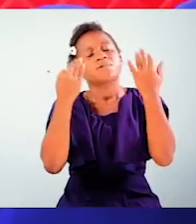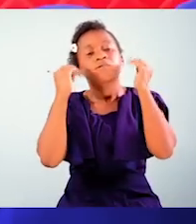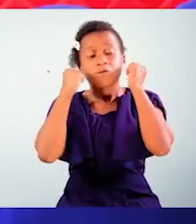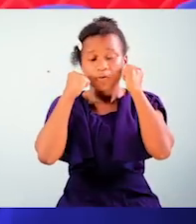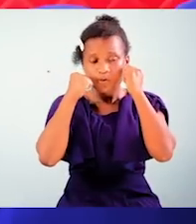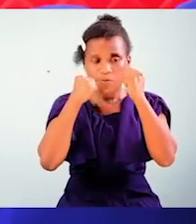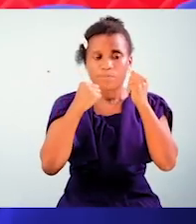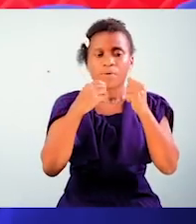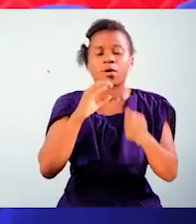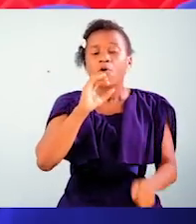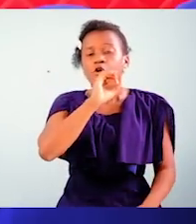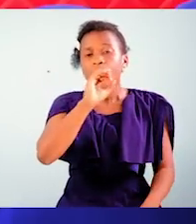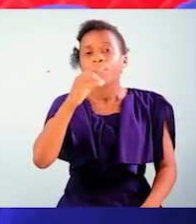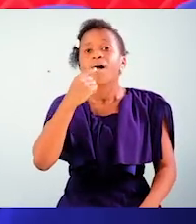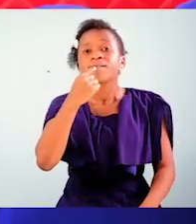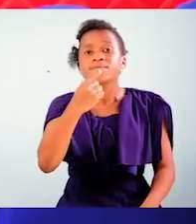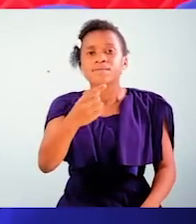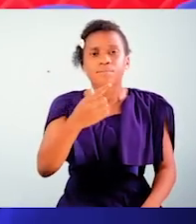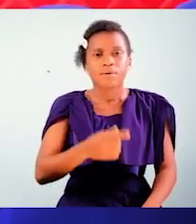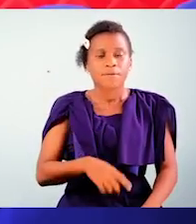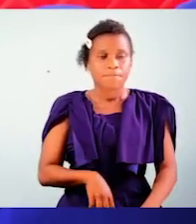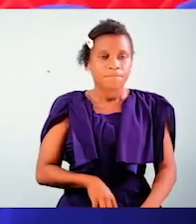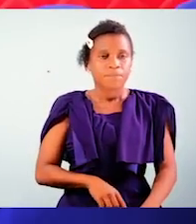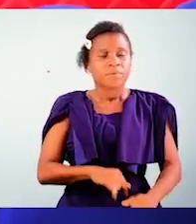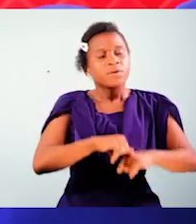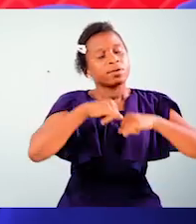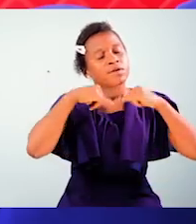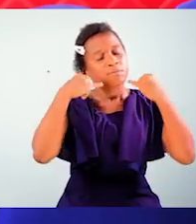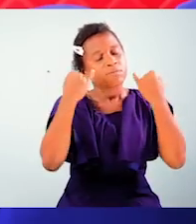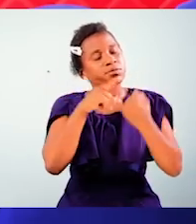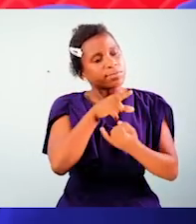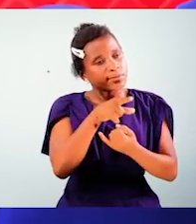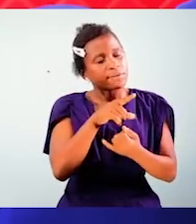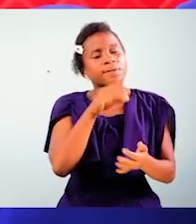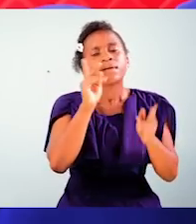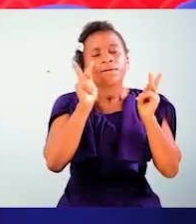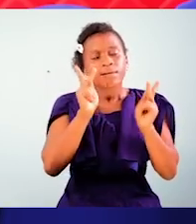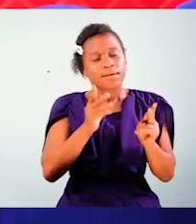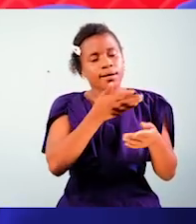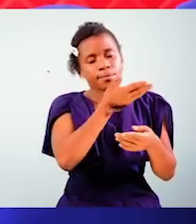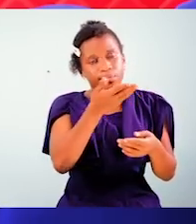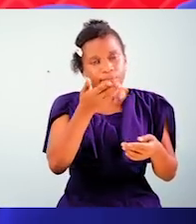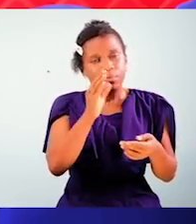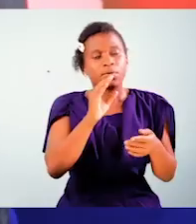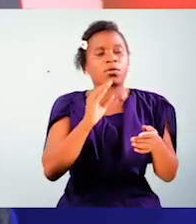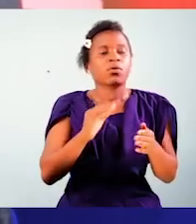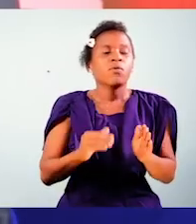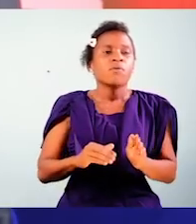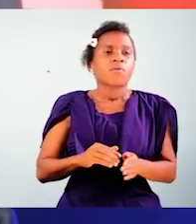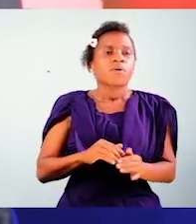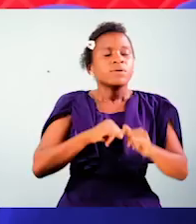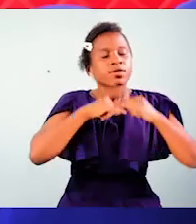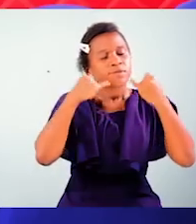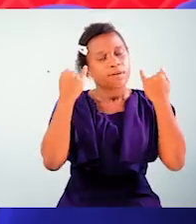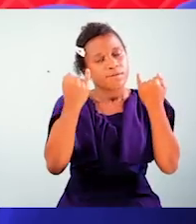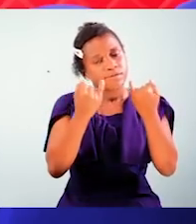Yani ukiwa na institutions ziko strong, institution ni nini? Ndio kama hizo naongelea, ofisi ya CAG, ofisi ya Attorney General, ofisi ya